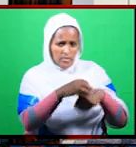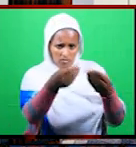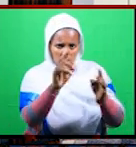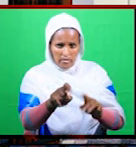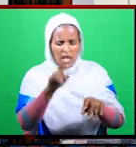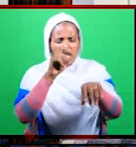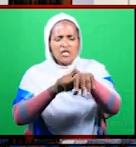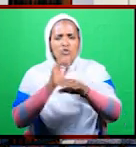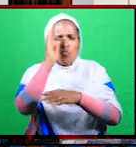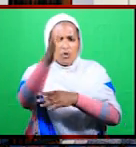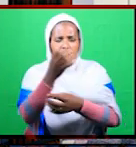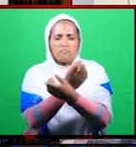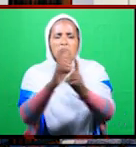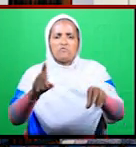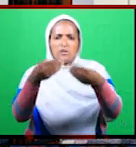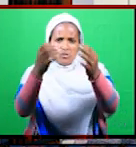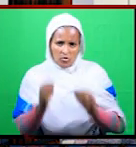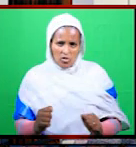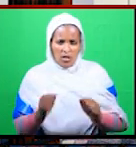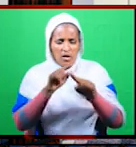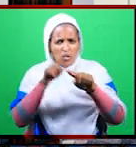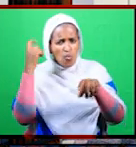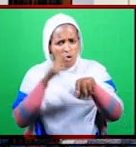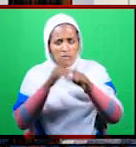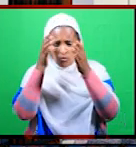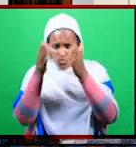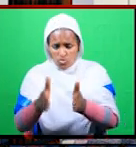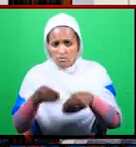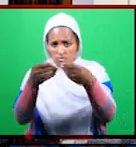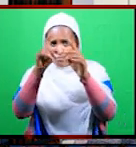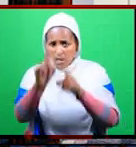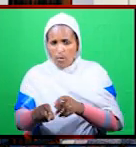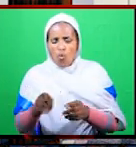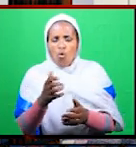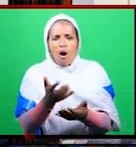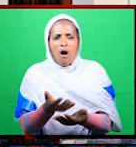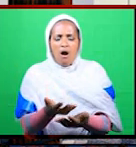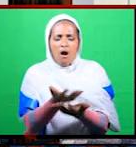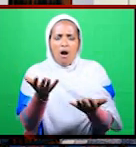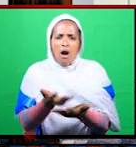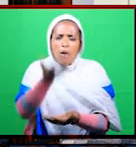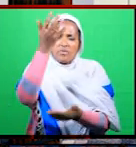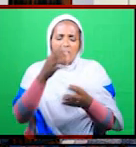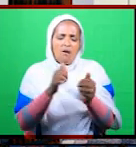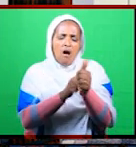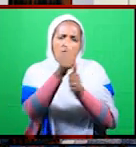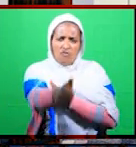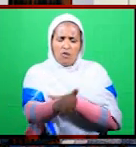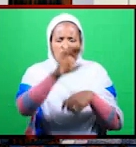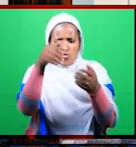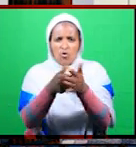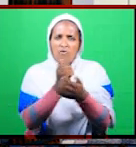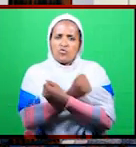ይችላሉ፣ ጊዜ ሊፈታው ይችላል። ግን ምን ጊዜም ትልቅ ትኩረት ሊሰጠው የሚገባ ንብረቱም ኃላፊ ነው። ኦ